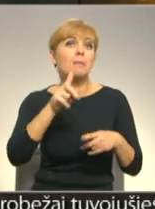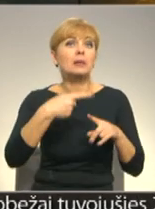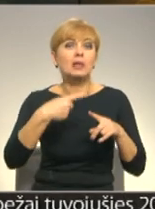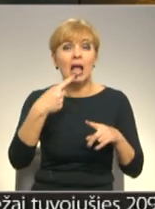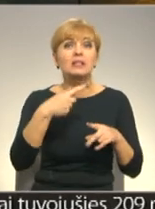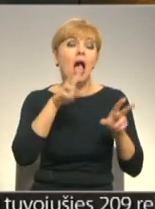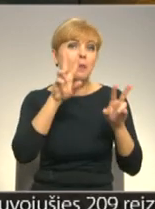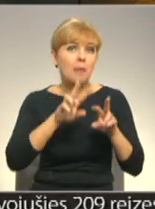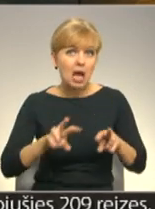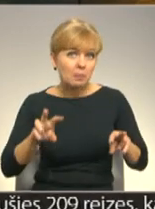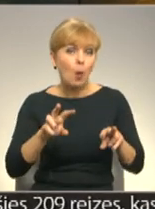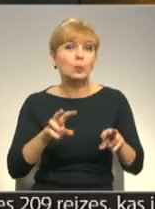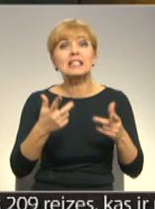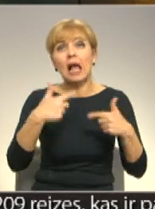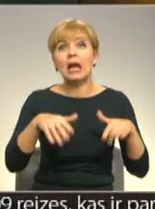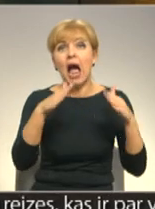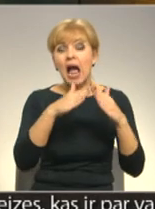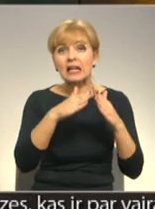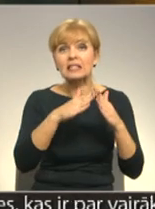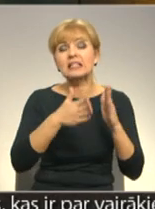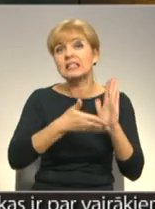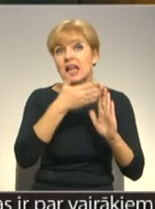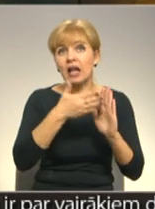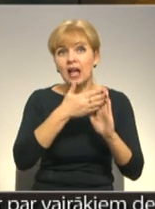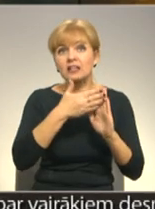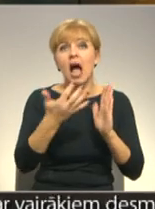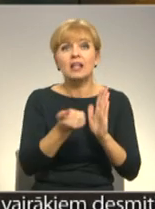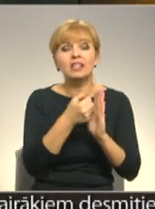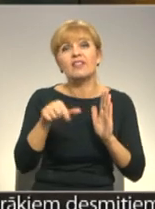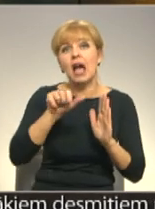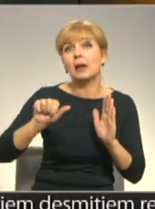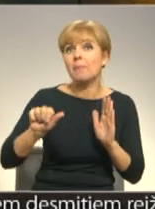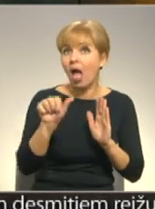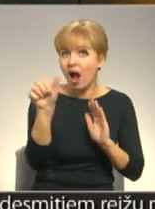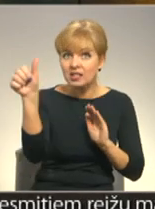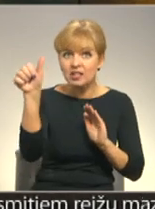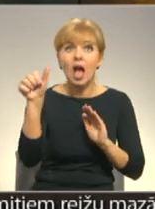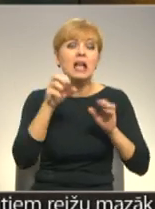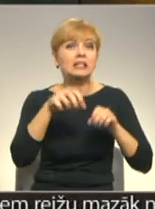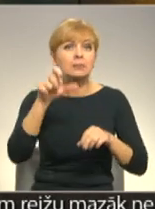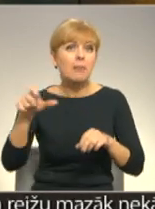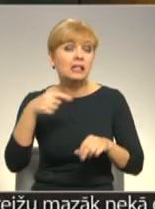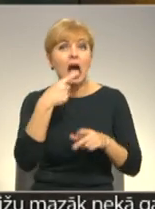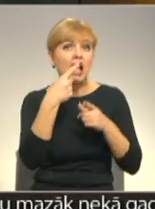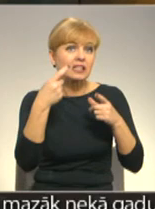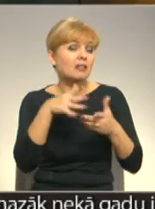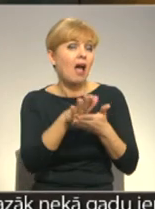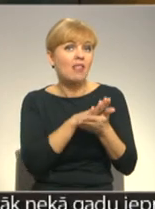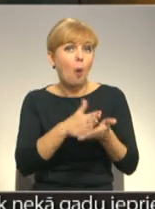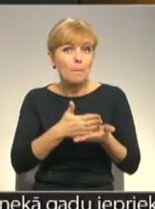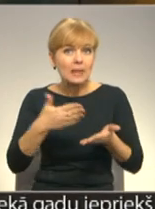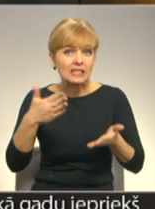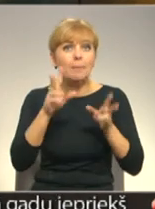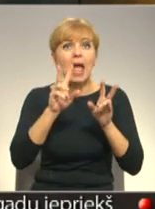plaisas, taču šodien speciālisti atzina, ka tās nesot bīstamas. Lai gan ekspertu galīgais slēdziens vēl nav saņemts, tirdzniecības